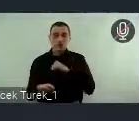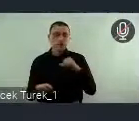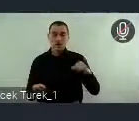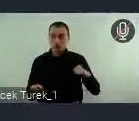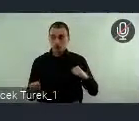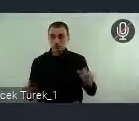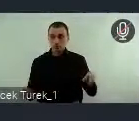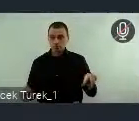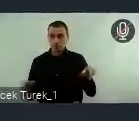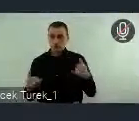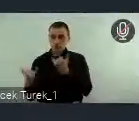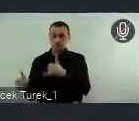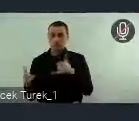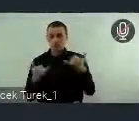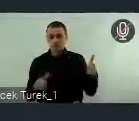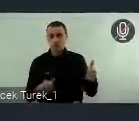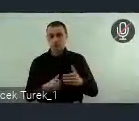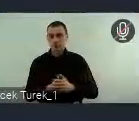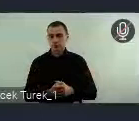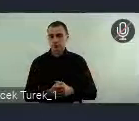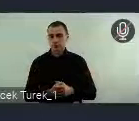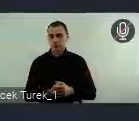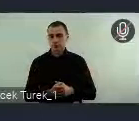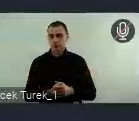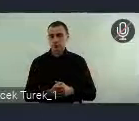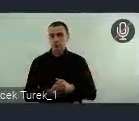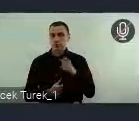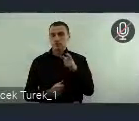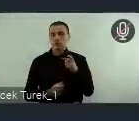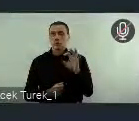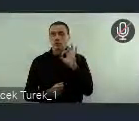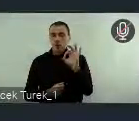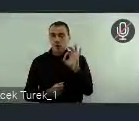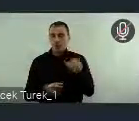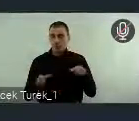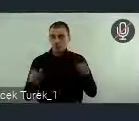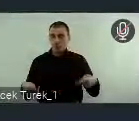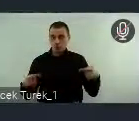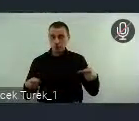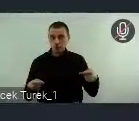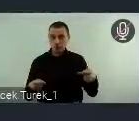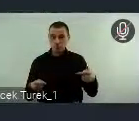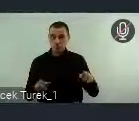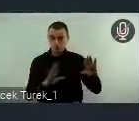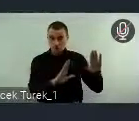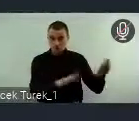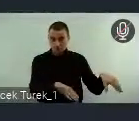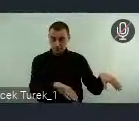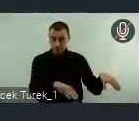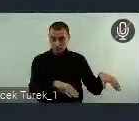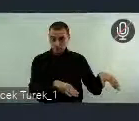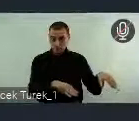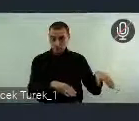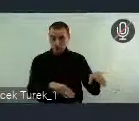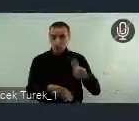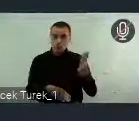są kompletnie dwie różne komputerowe Zatem on musi swój wózek zostawić jego wózek to są jego nogi Pamiętajcie nogi zostawia i czekasz tutaj